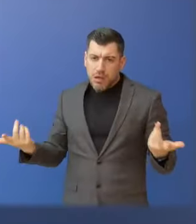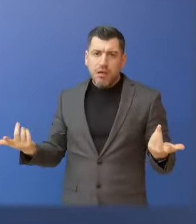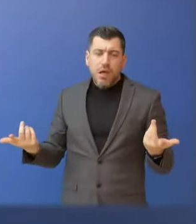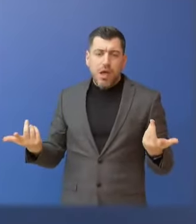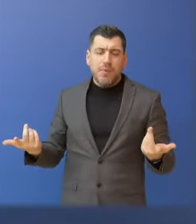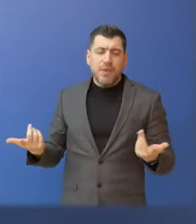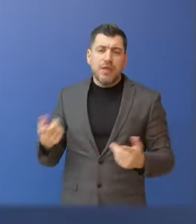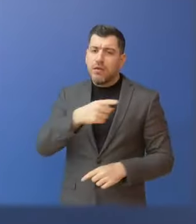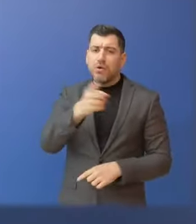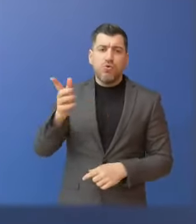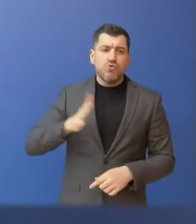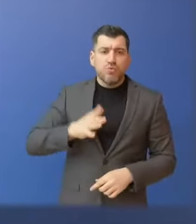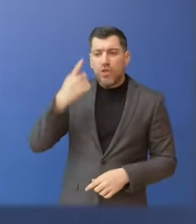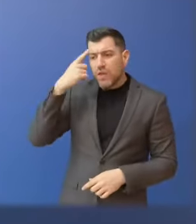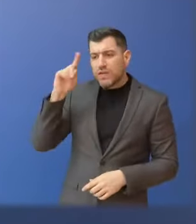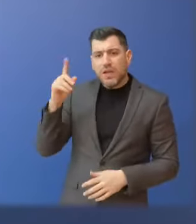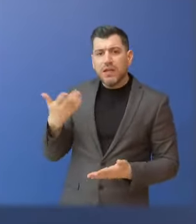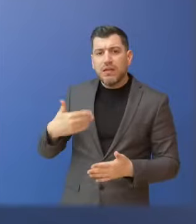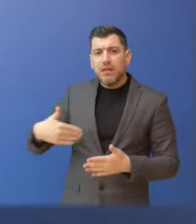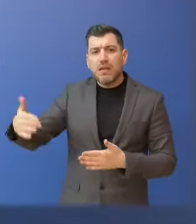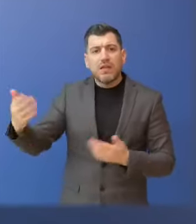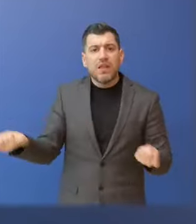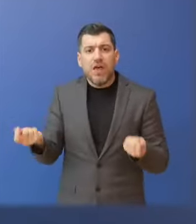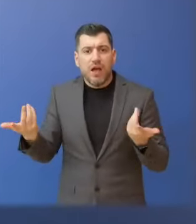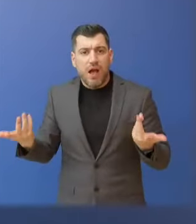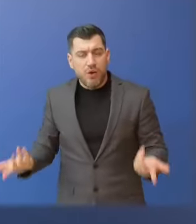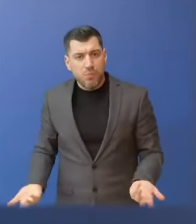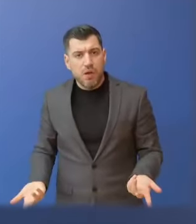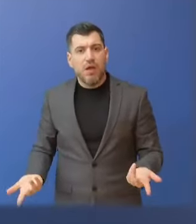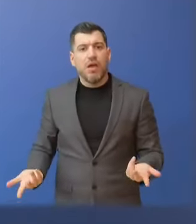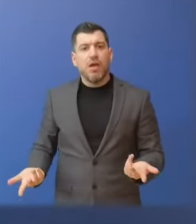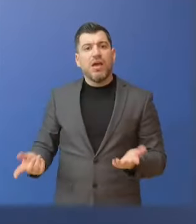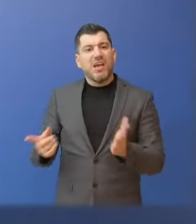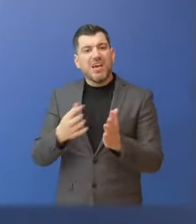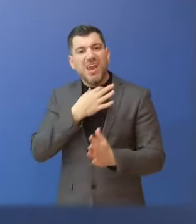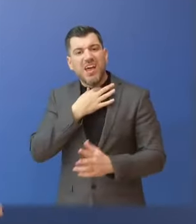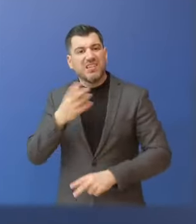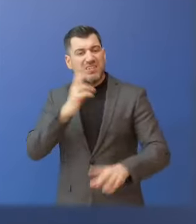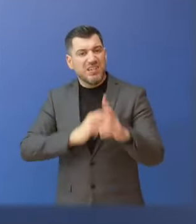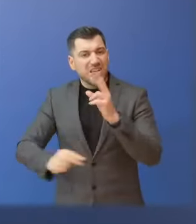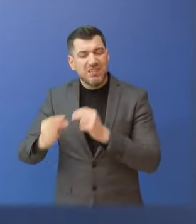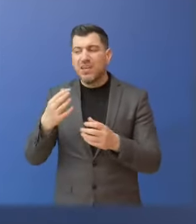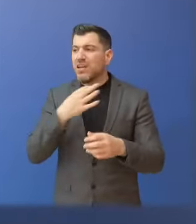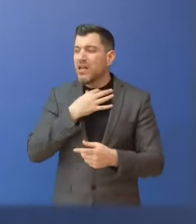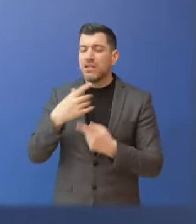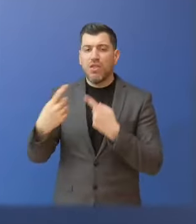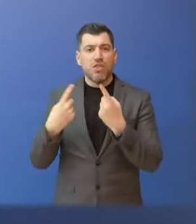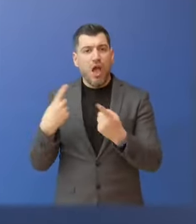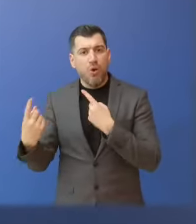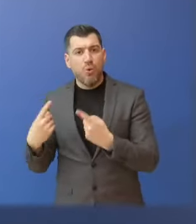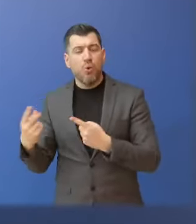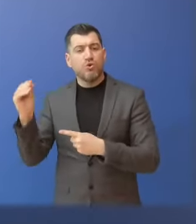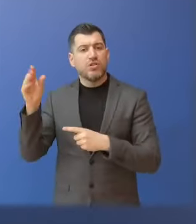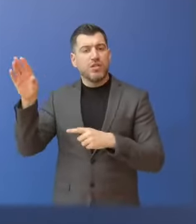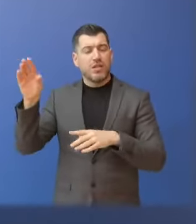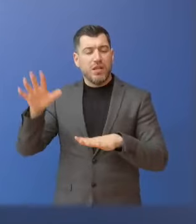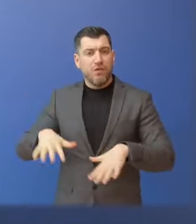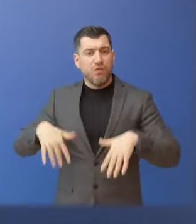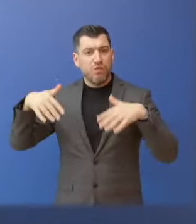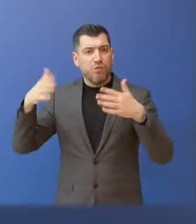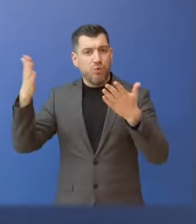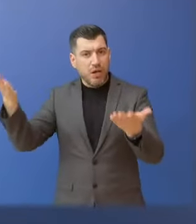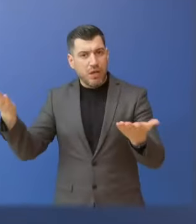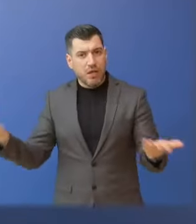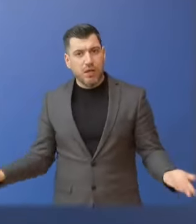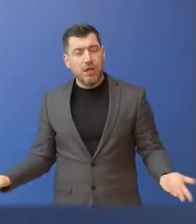κάνουμε είμαστε σε μία φάση δημόσιας διαβούλευση θα ακολουθήσει εκτενή συζήτηση στη βουλή θα απαντήσουμε σε πολλές ερωτήσεις και κυρίως αντιλαμβανόμενη πλέω